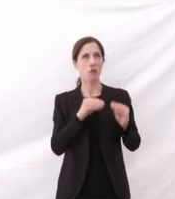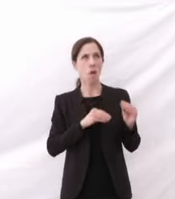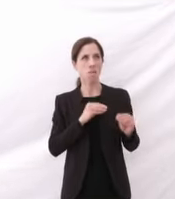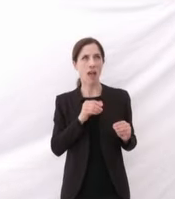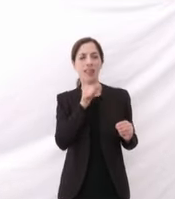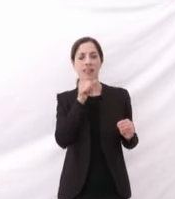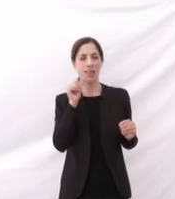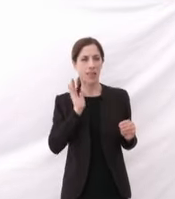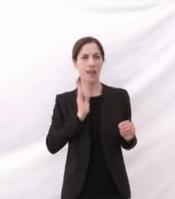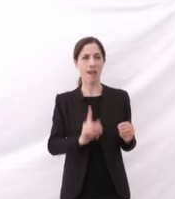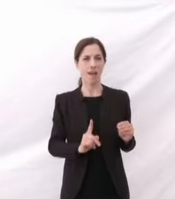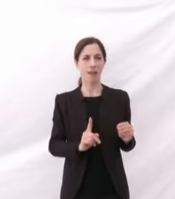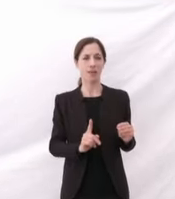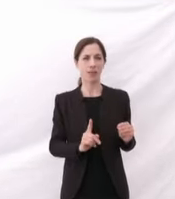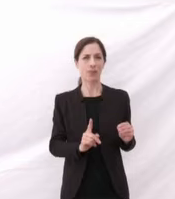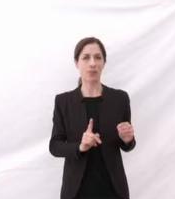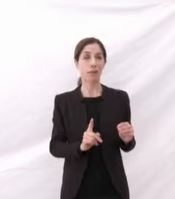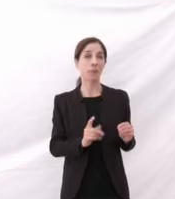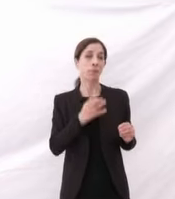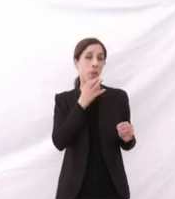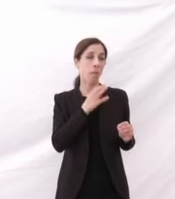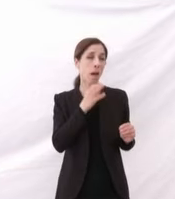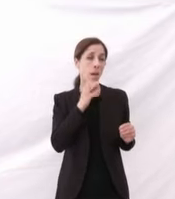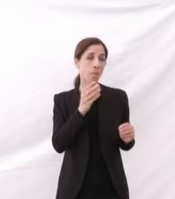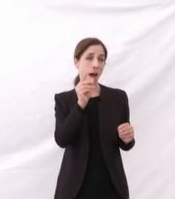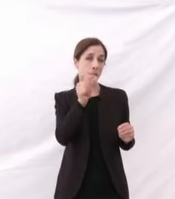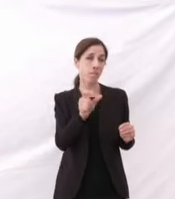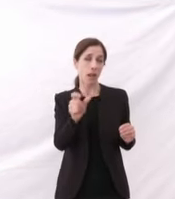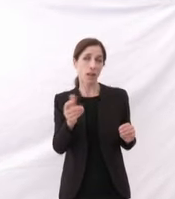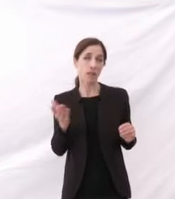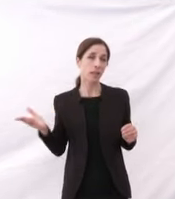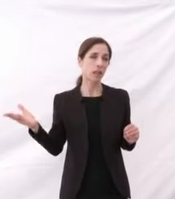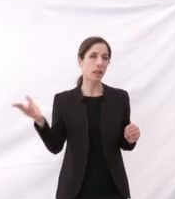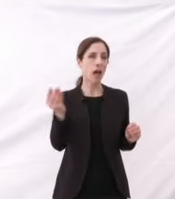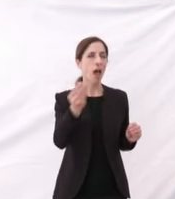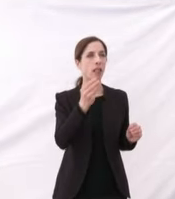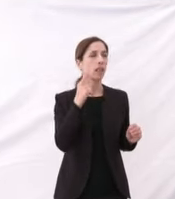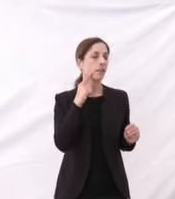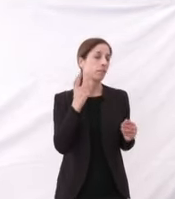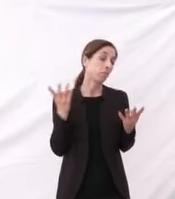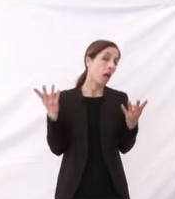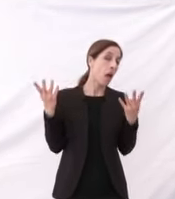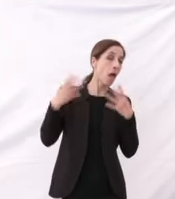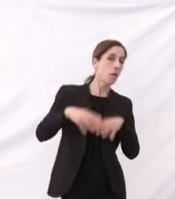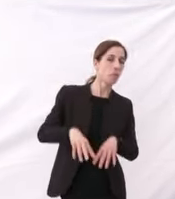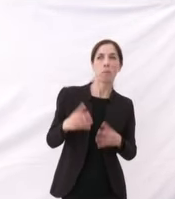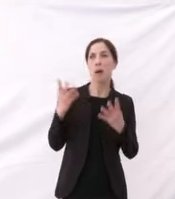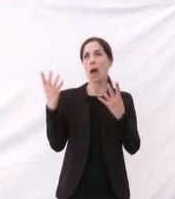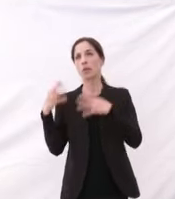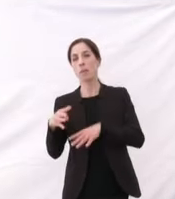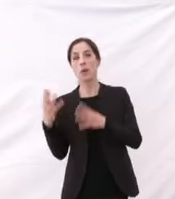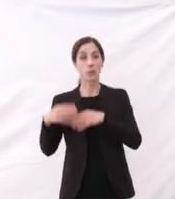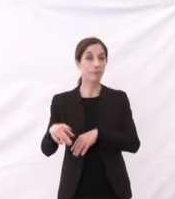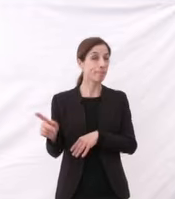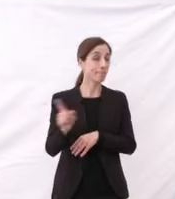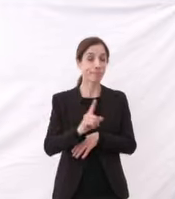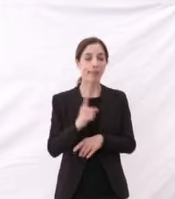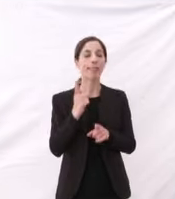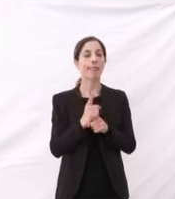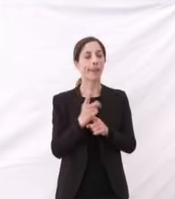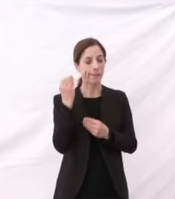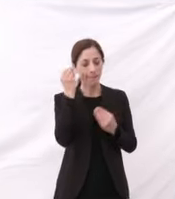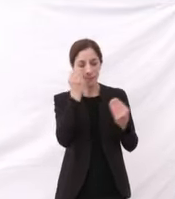troppi tendono a dare per scontate tante cose. Ma è proprio il